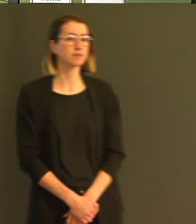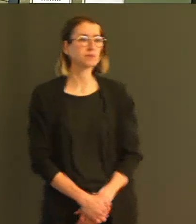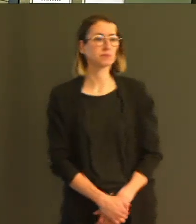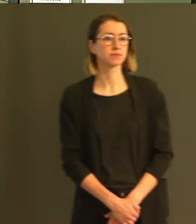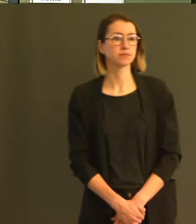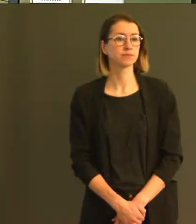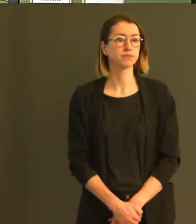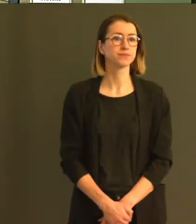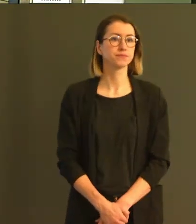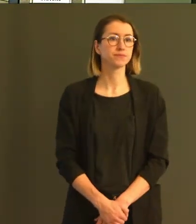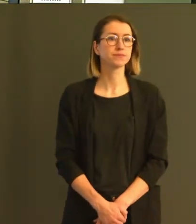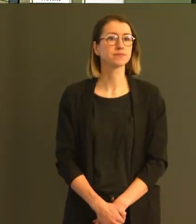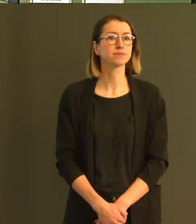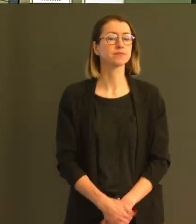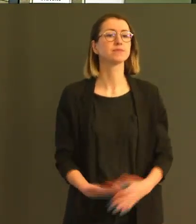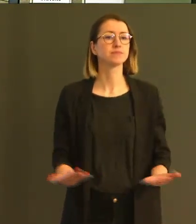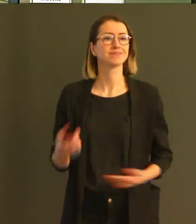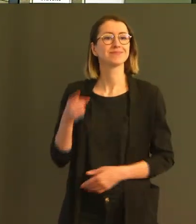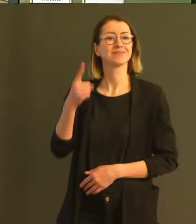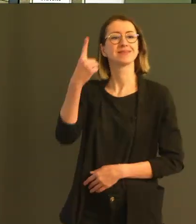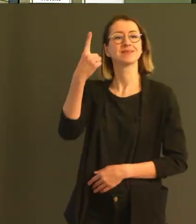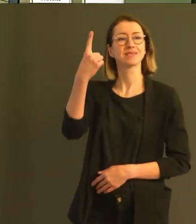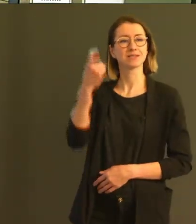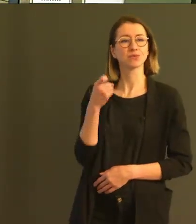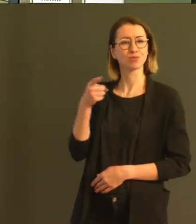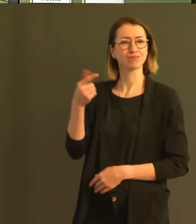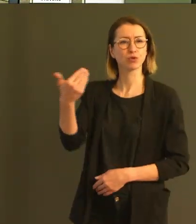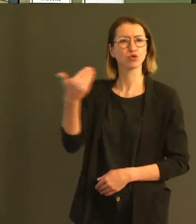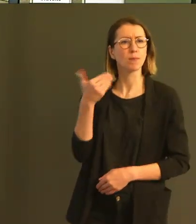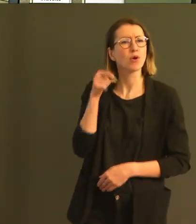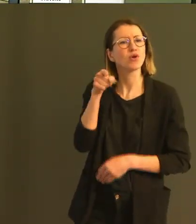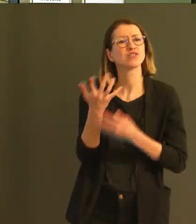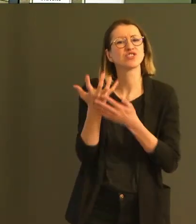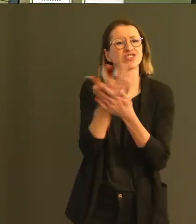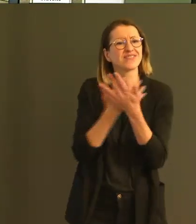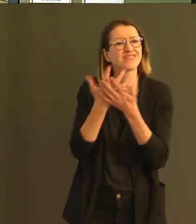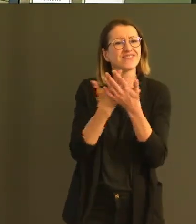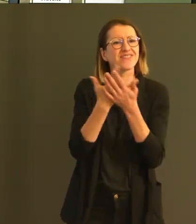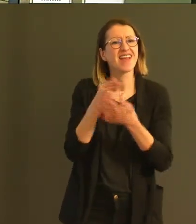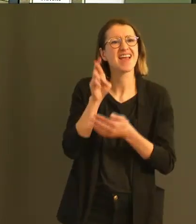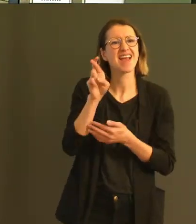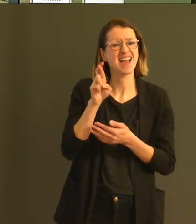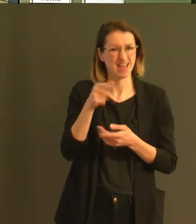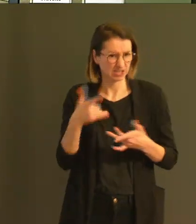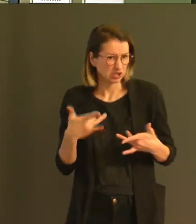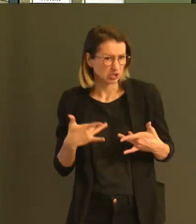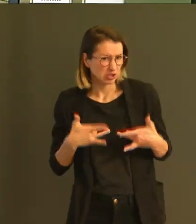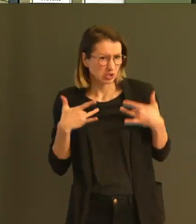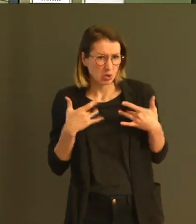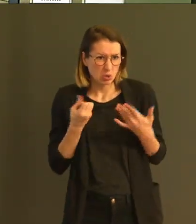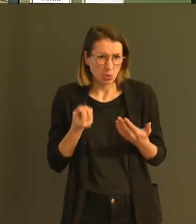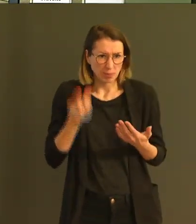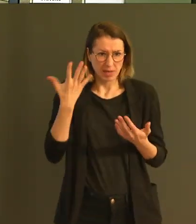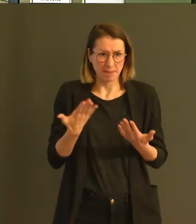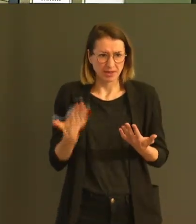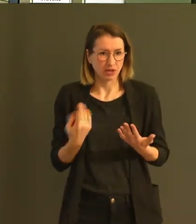à combien le r du virus et il estimé aujourd'hui qu'elle dont sont les éventuelles conséquences